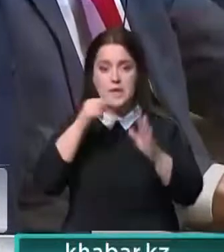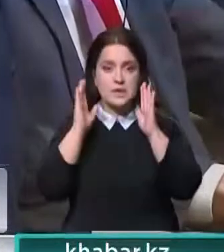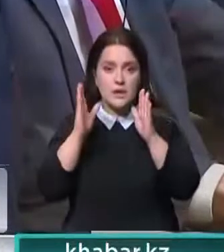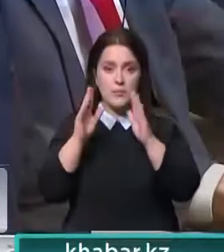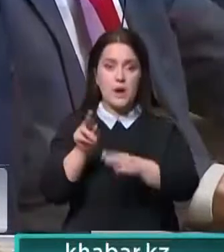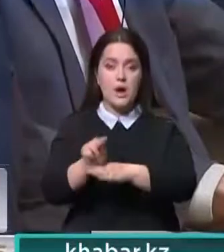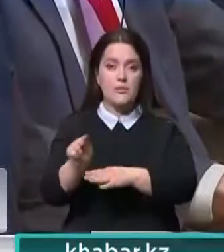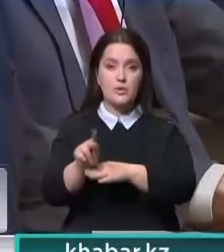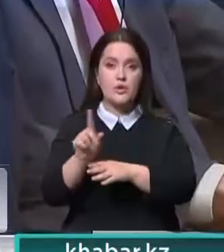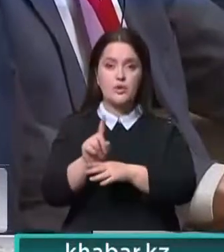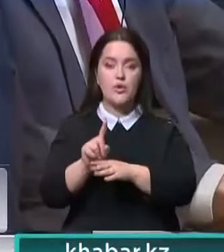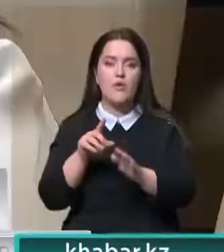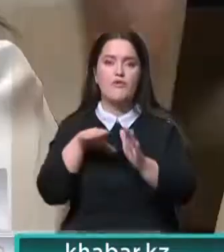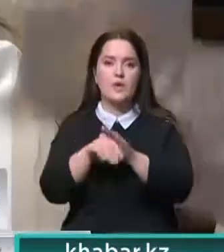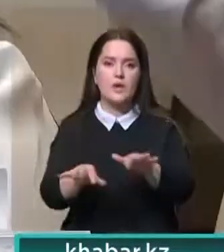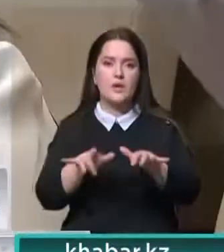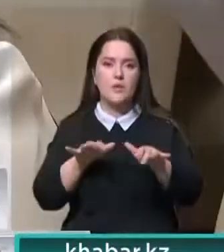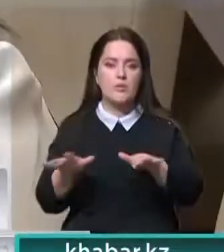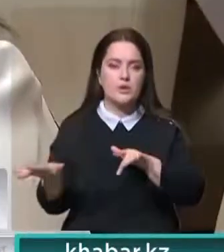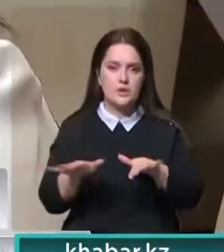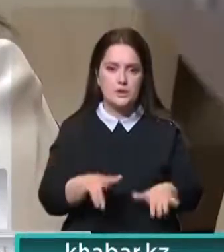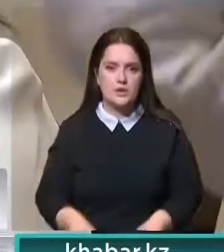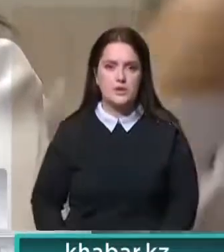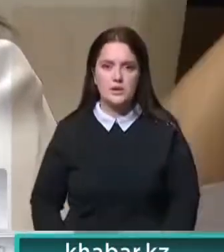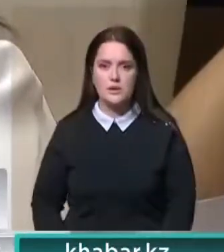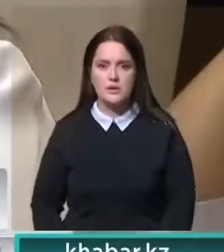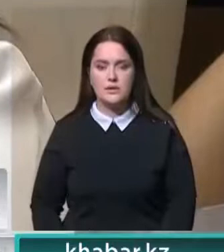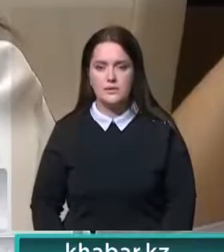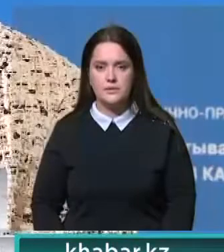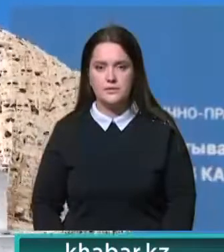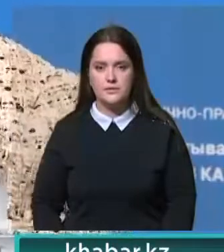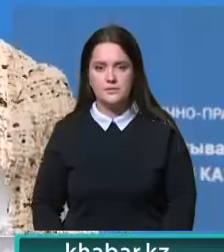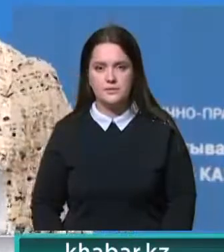также внедрении искусственного интеллекта в процесс.